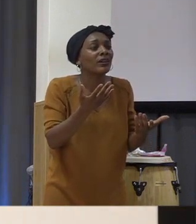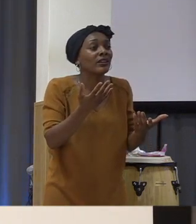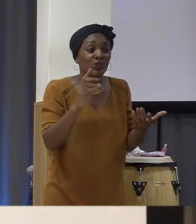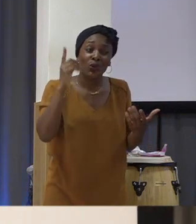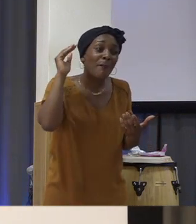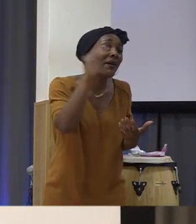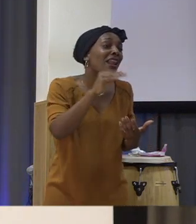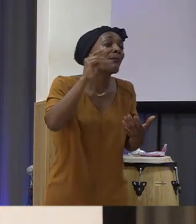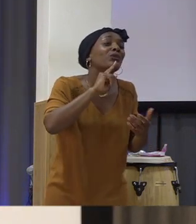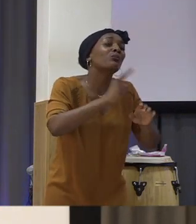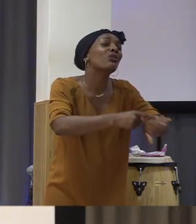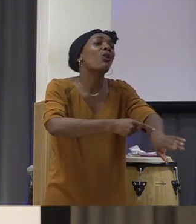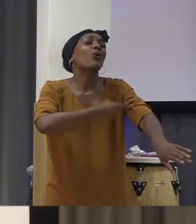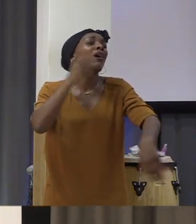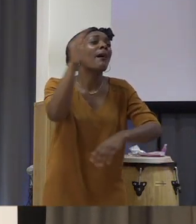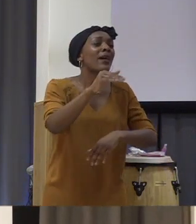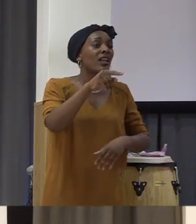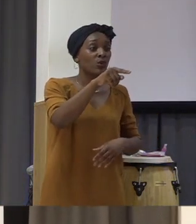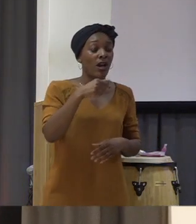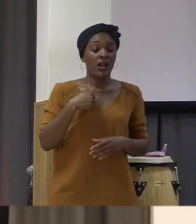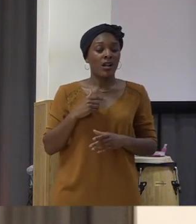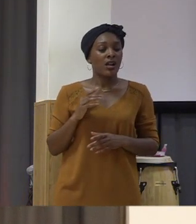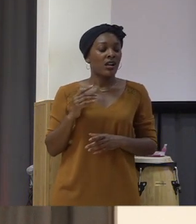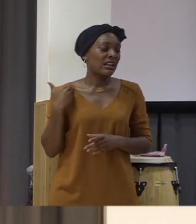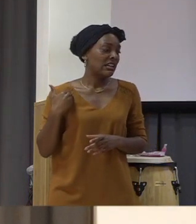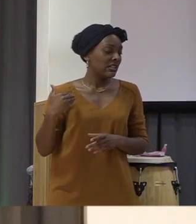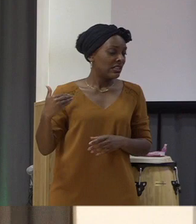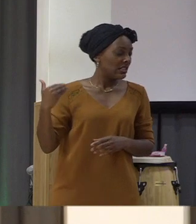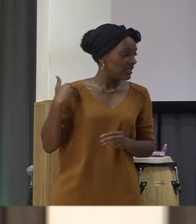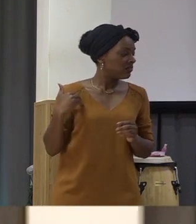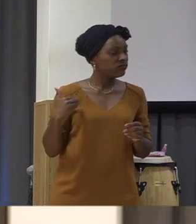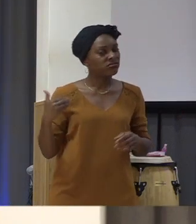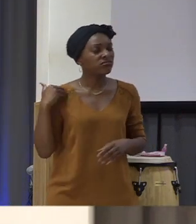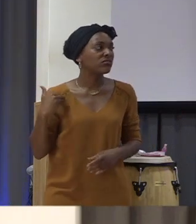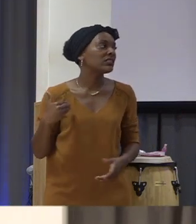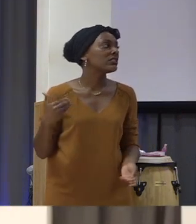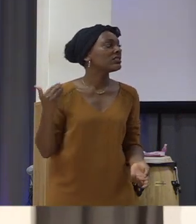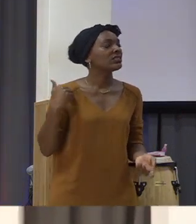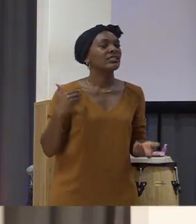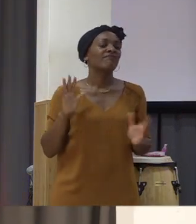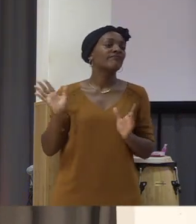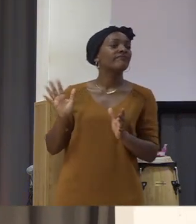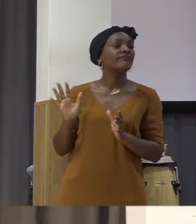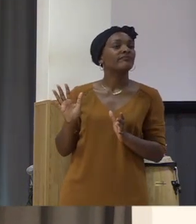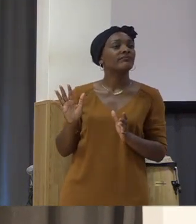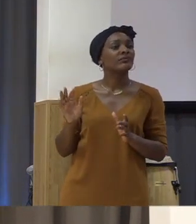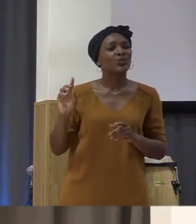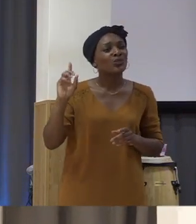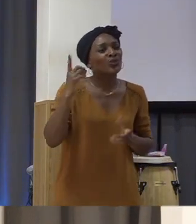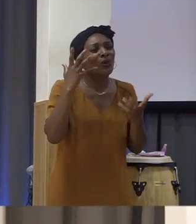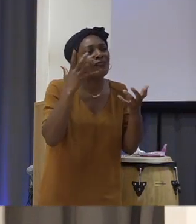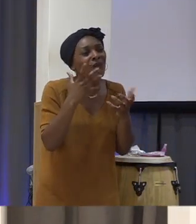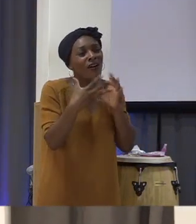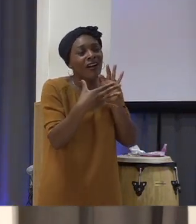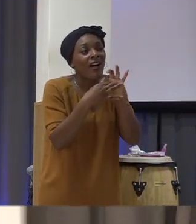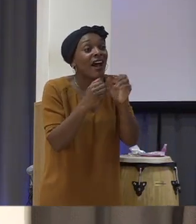vous parle. Mais vous n'avez pas fait la démarche finale de vous réconcilier avec lui. Vous savez que Dieu désire se réconcilier